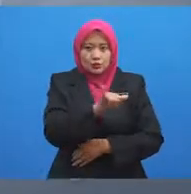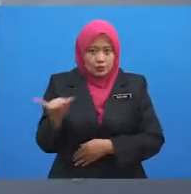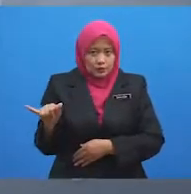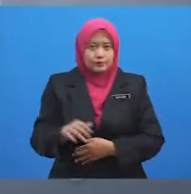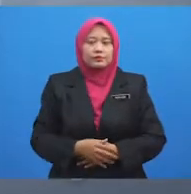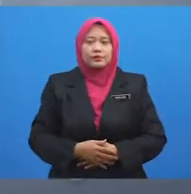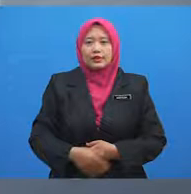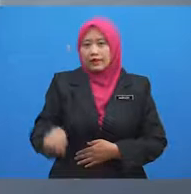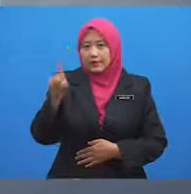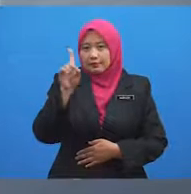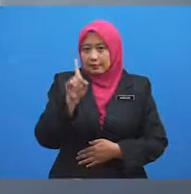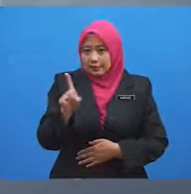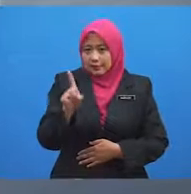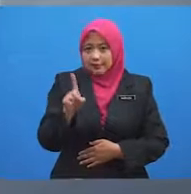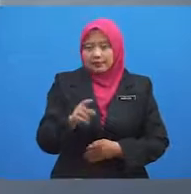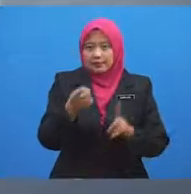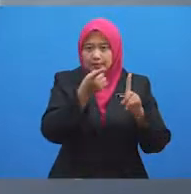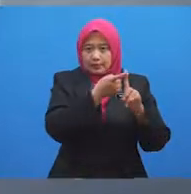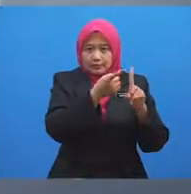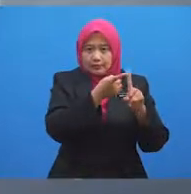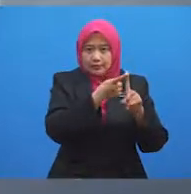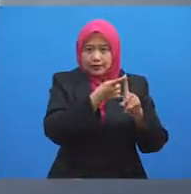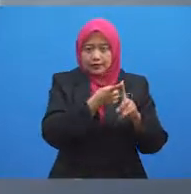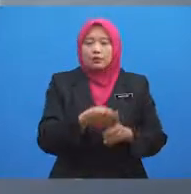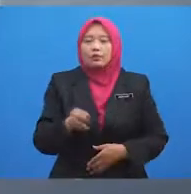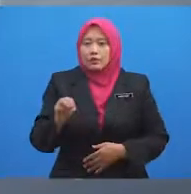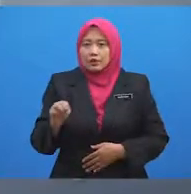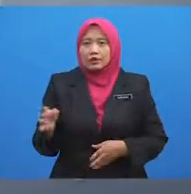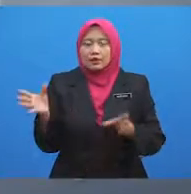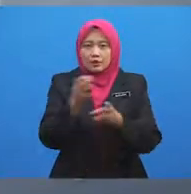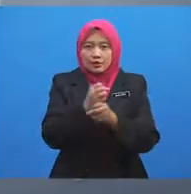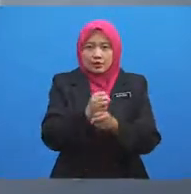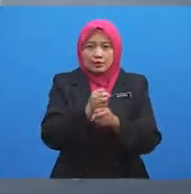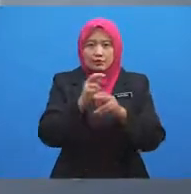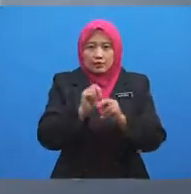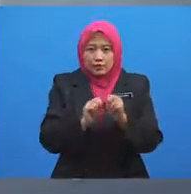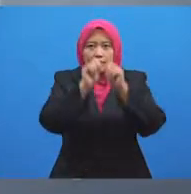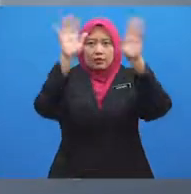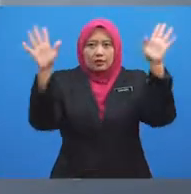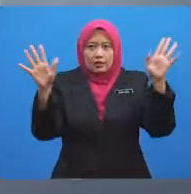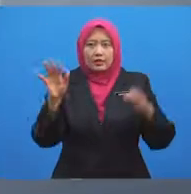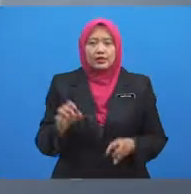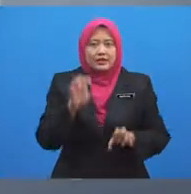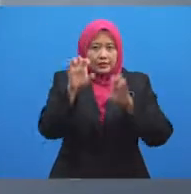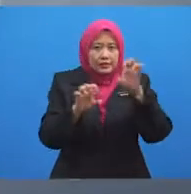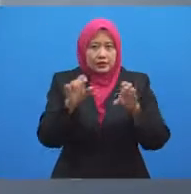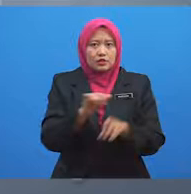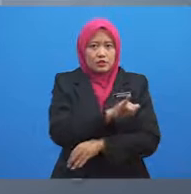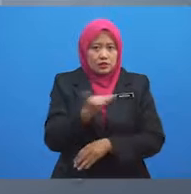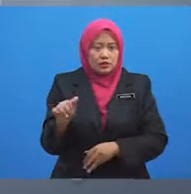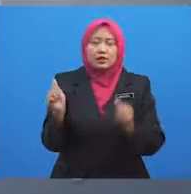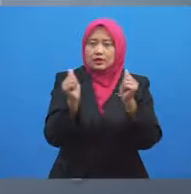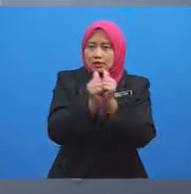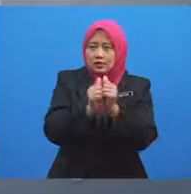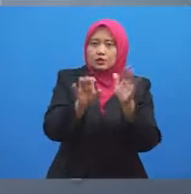Pertama, murid-murid dapat menerangkan isotop dengan contoh.